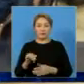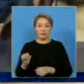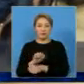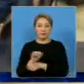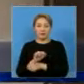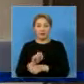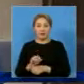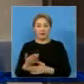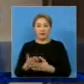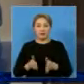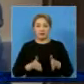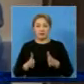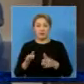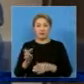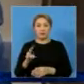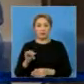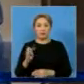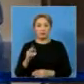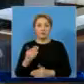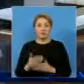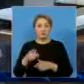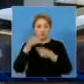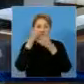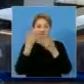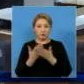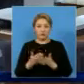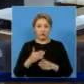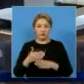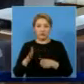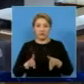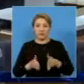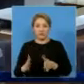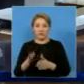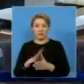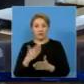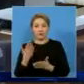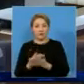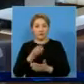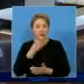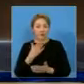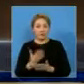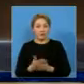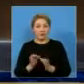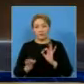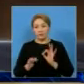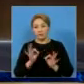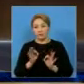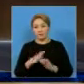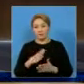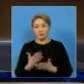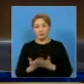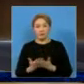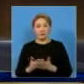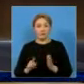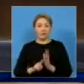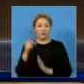транспорта и автомобильных дорог Малимбет Ибрашев сообщил, что доля дорог местного значения в хорошем и удовлетворительном состоянии